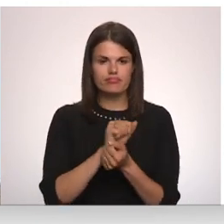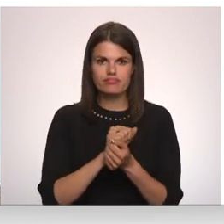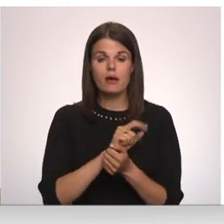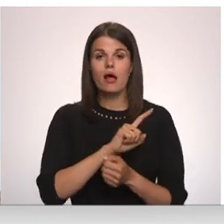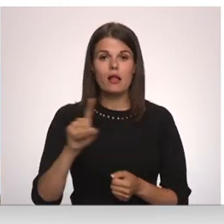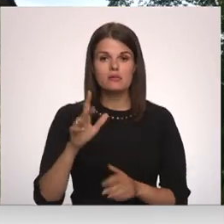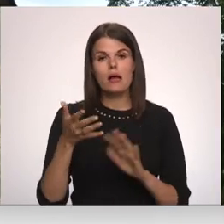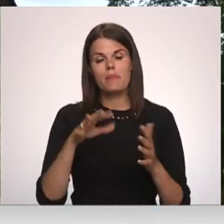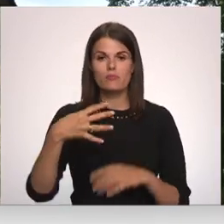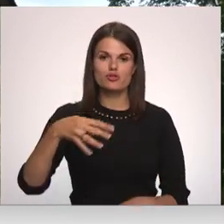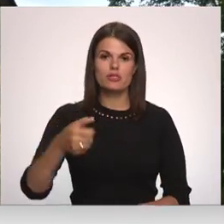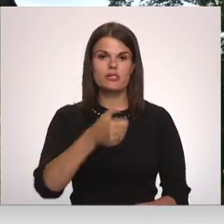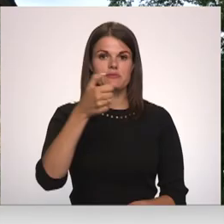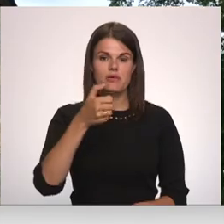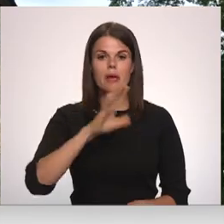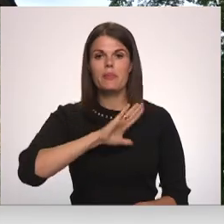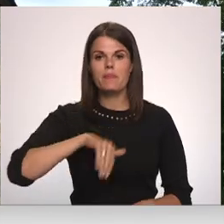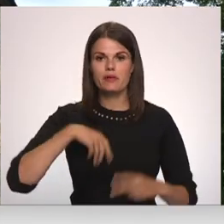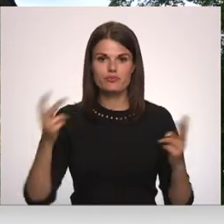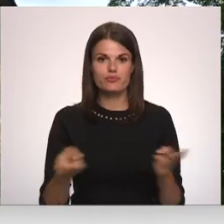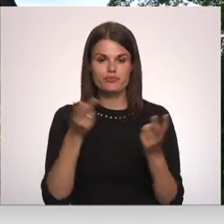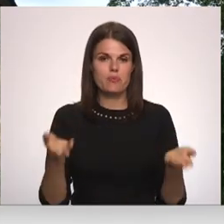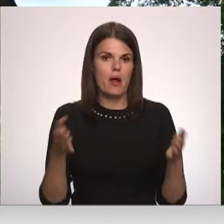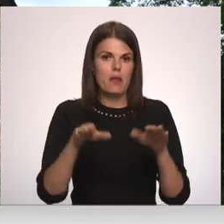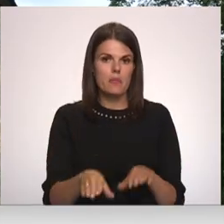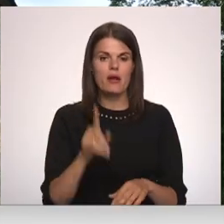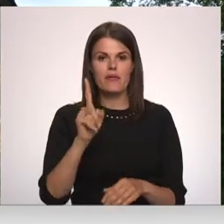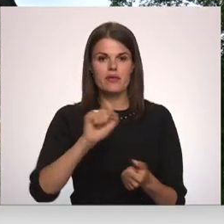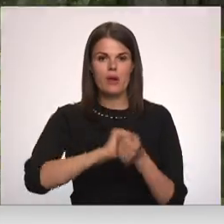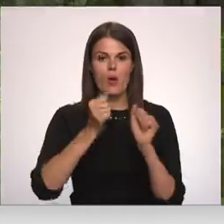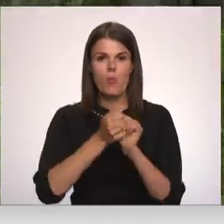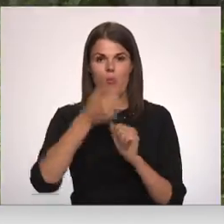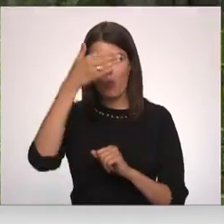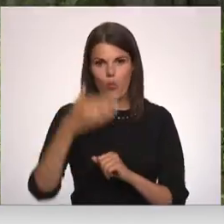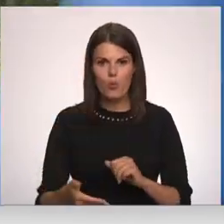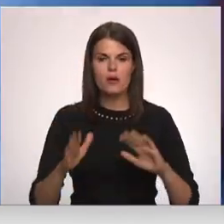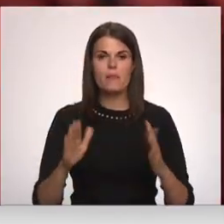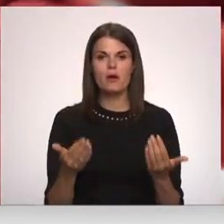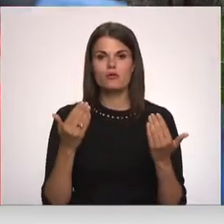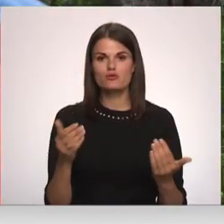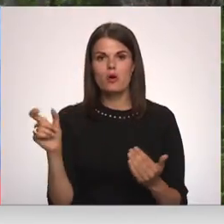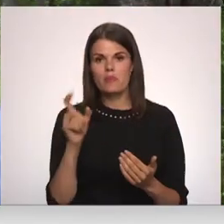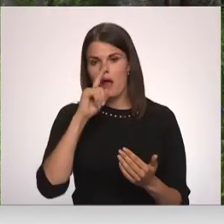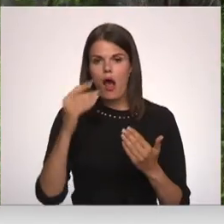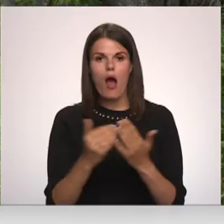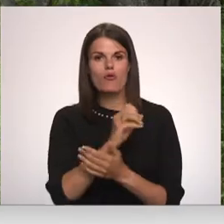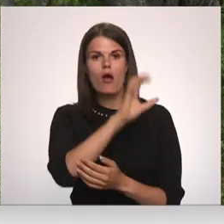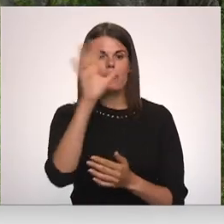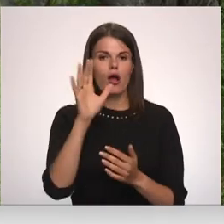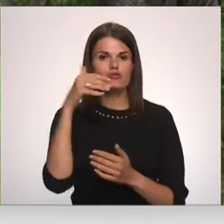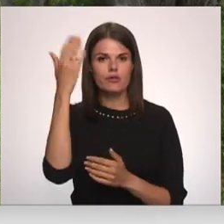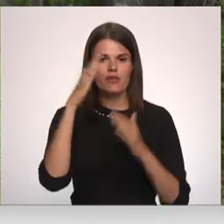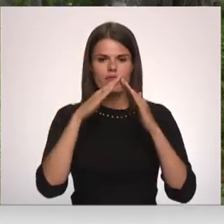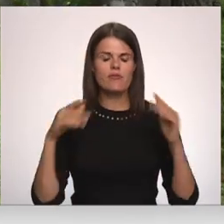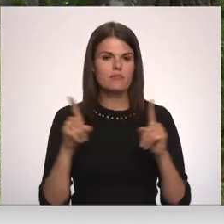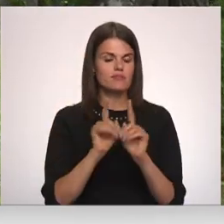aptuveni 40 gadiem pēc ugunsgrēka, no tās pāri palika tikai mūri, bet šobrīd atjaunotais gaišais dievnams ir kā izcila